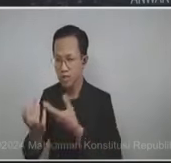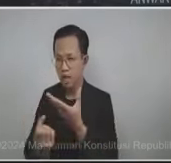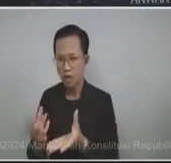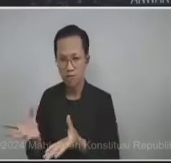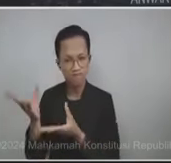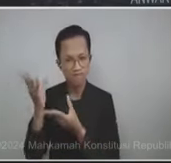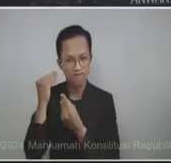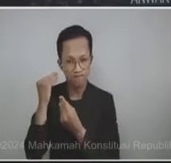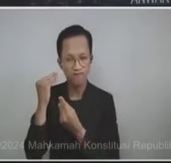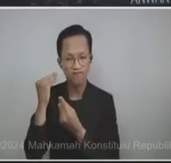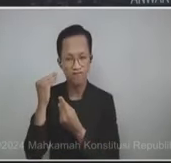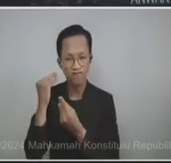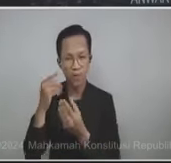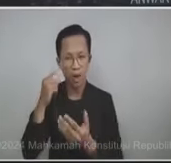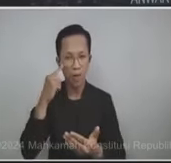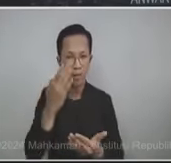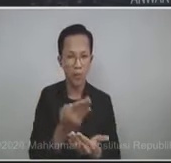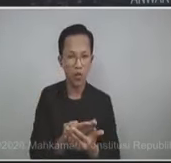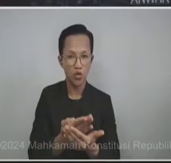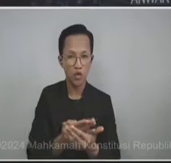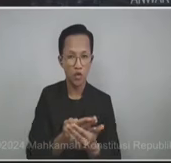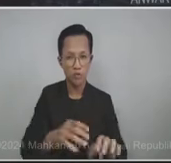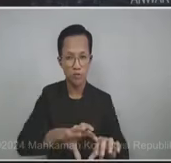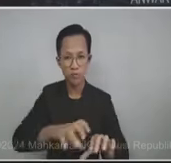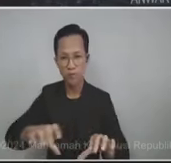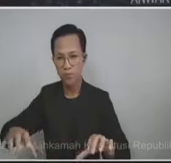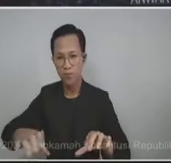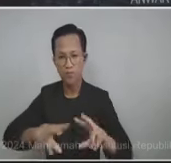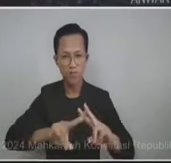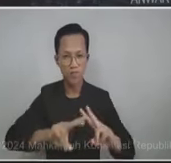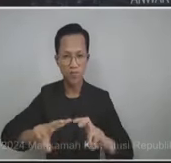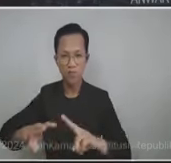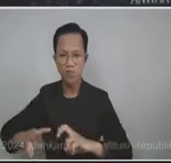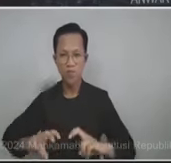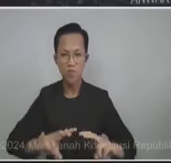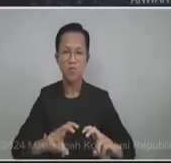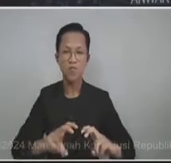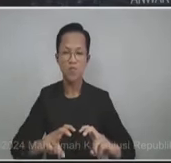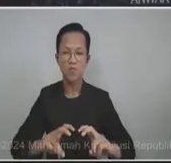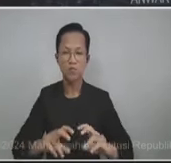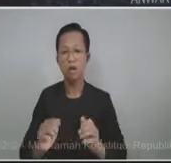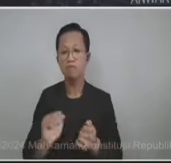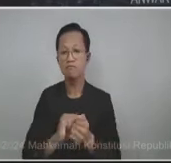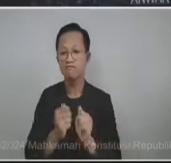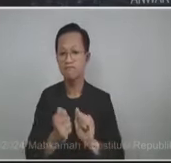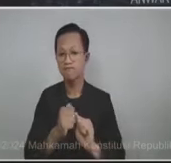bukti-bukti para pemohon duduk perkara dianggap